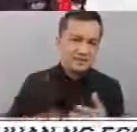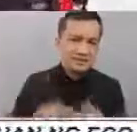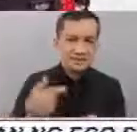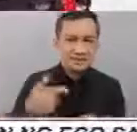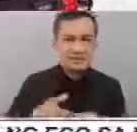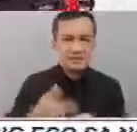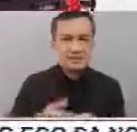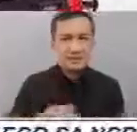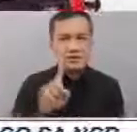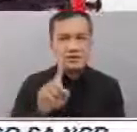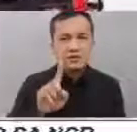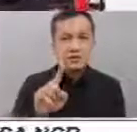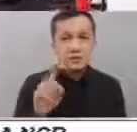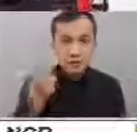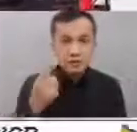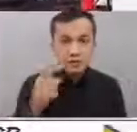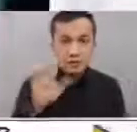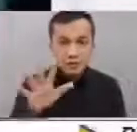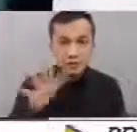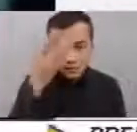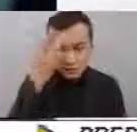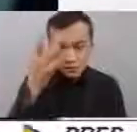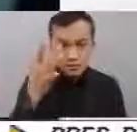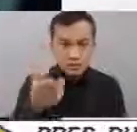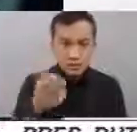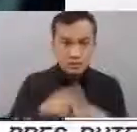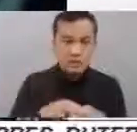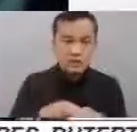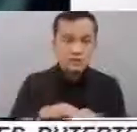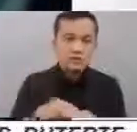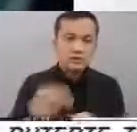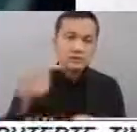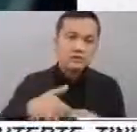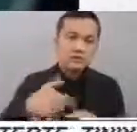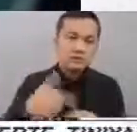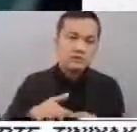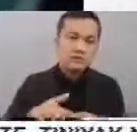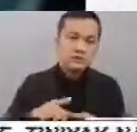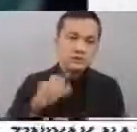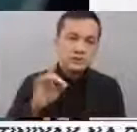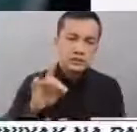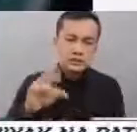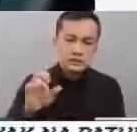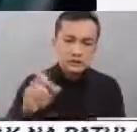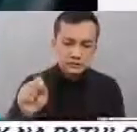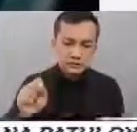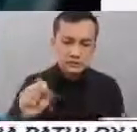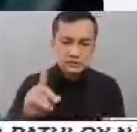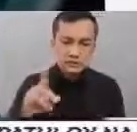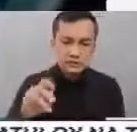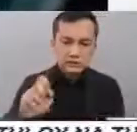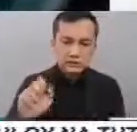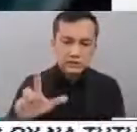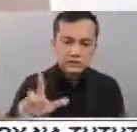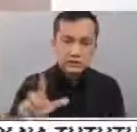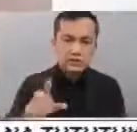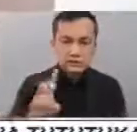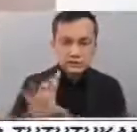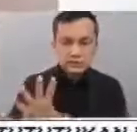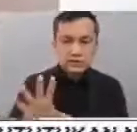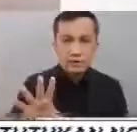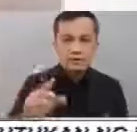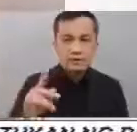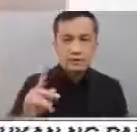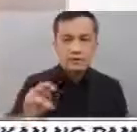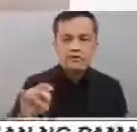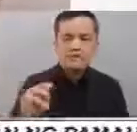Medical Center Hospital ay mga bakunado na. Dalawang kaso naman sa mga nagpositibo ay kailangang gamutin sa ospital.